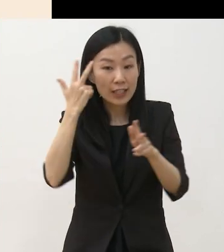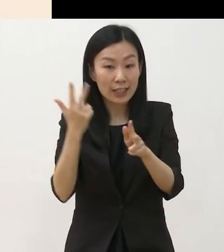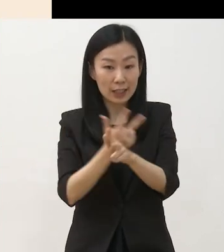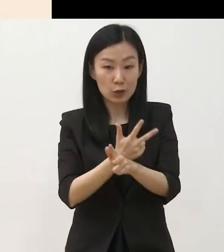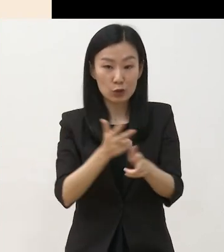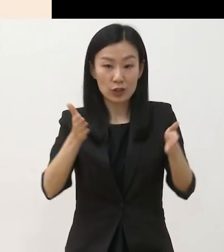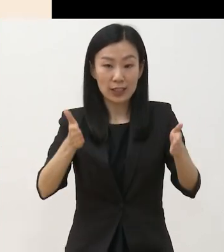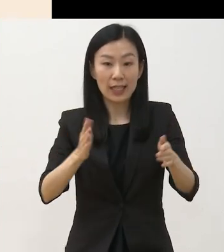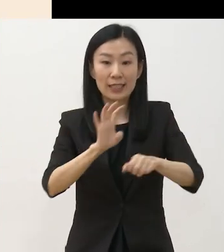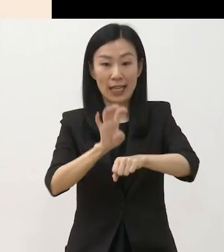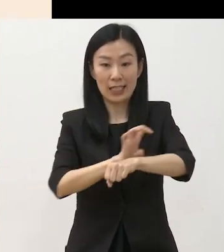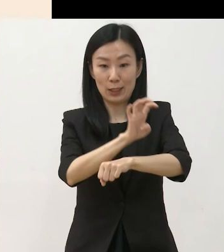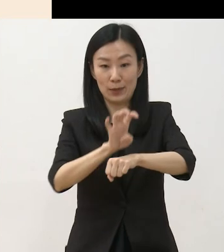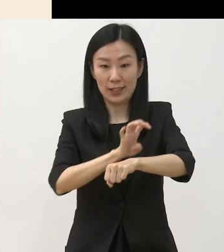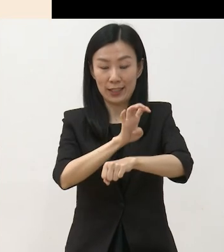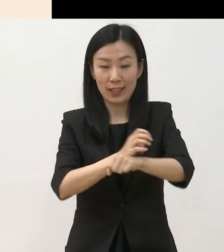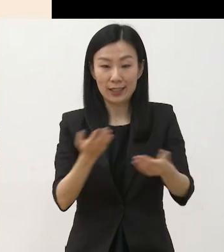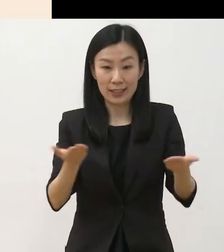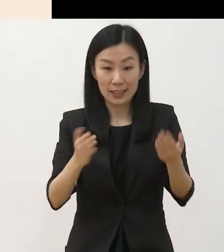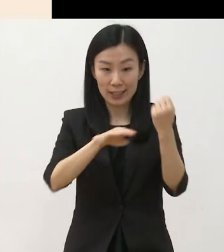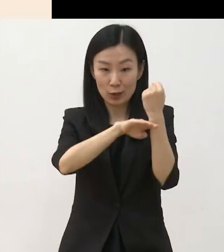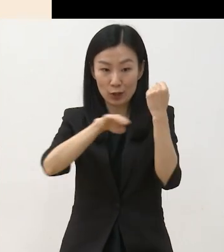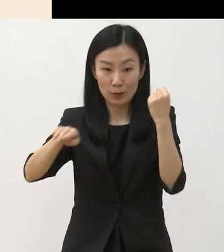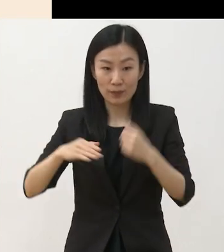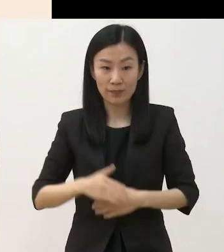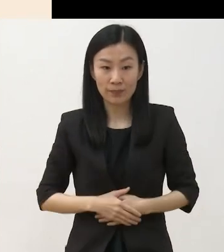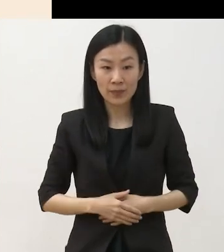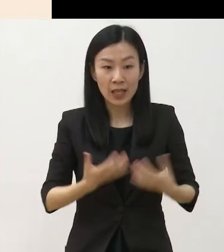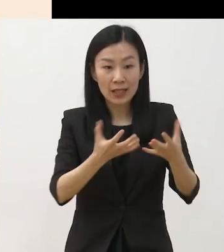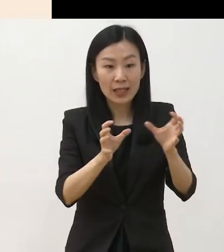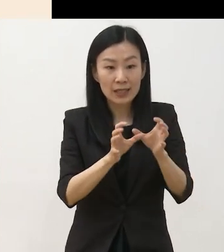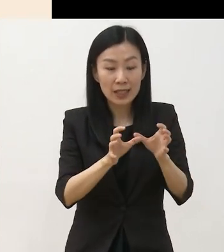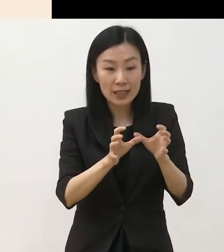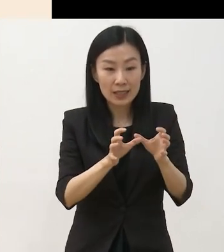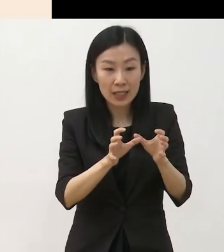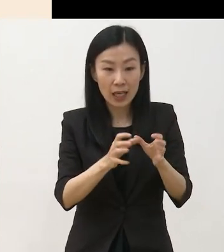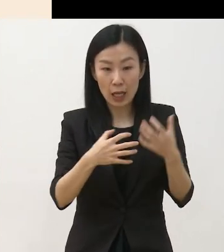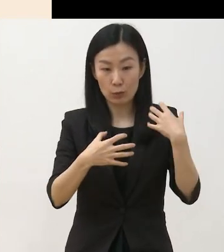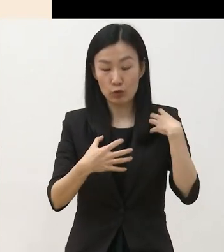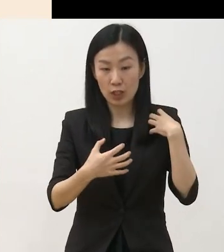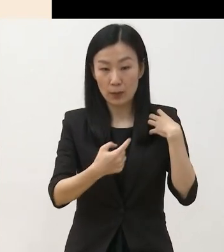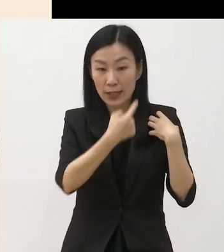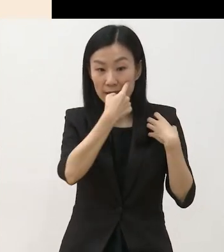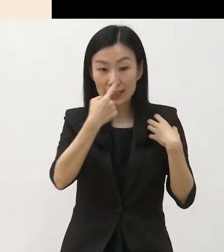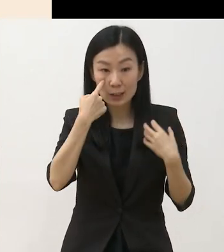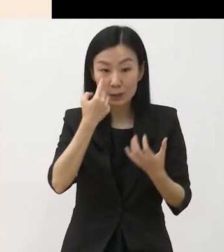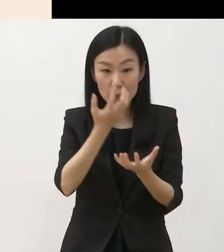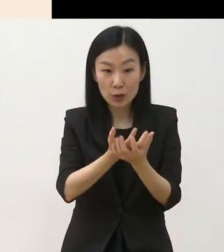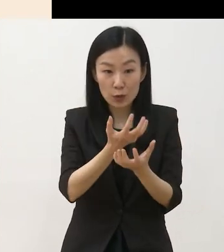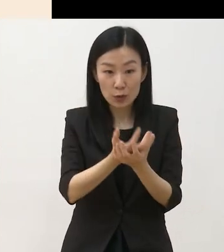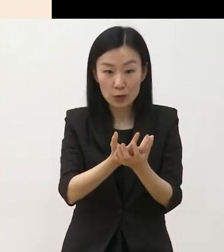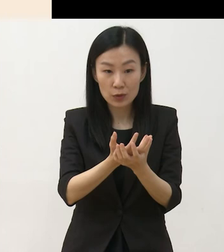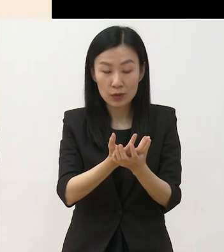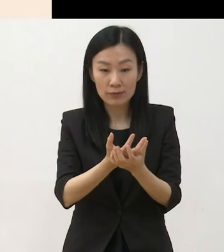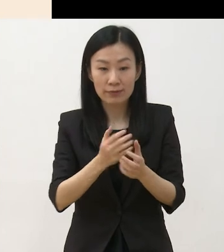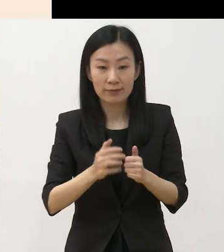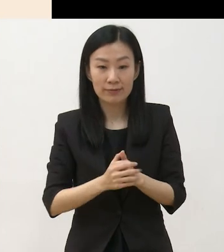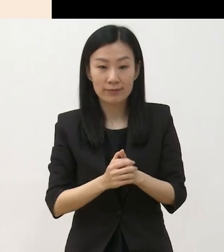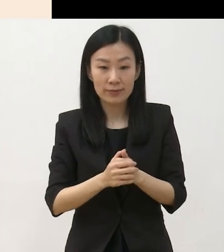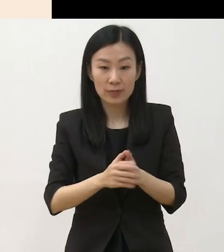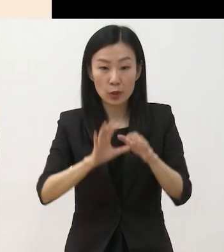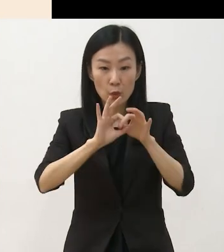근무를 기준으로 합니다. 단체자 부담 증빙 내용들은 4대 보험료를 자부담으로 산정하고